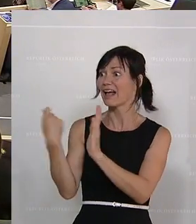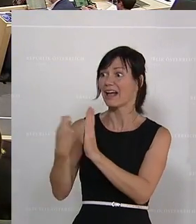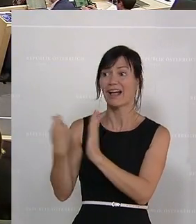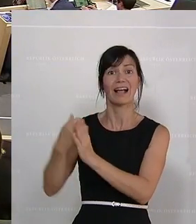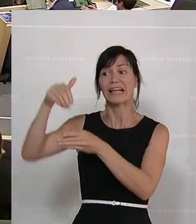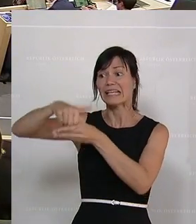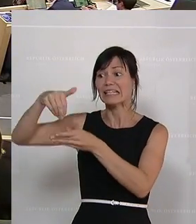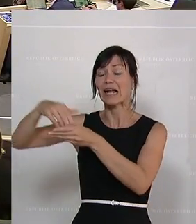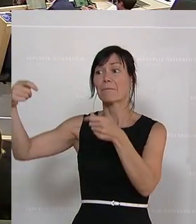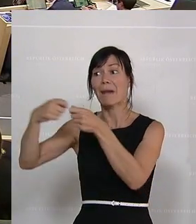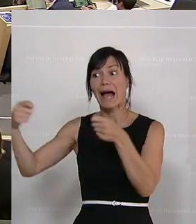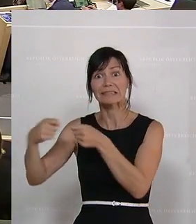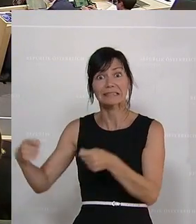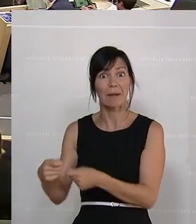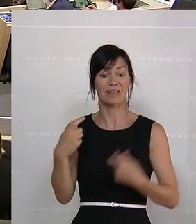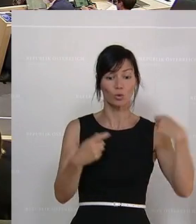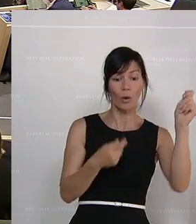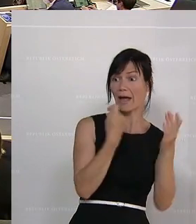dämpfend wirkt